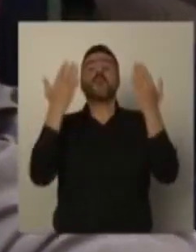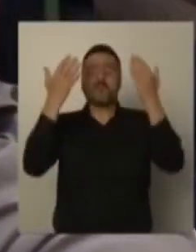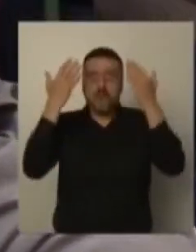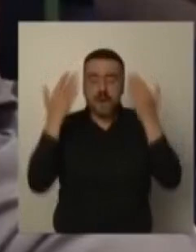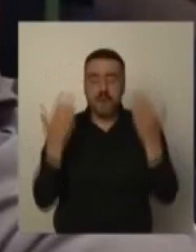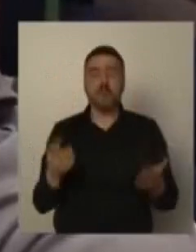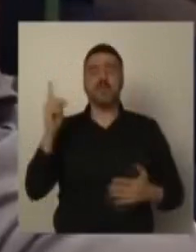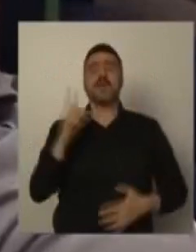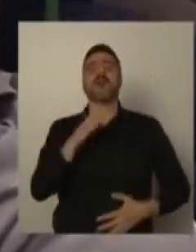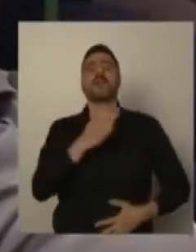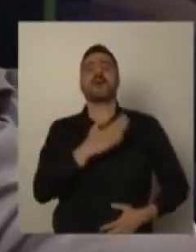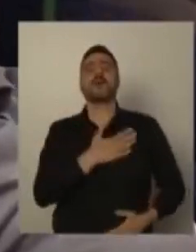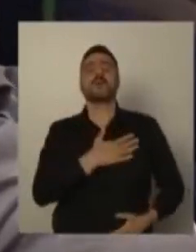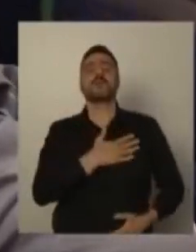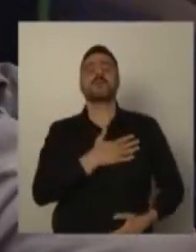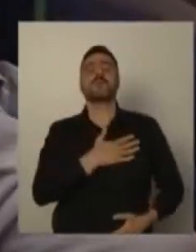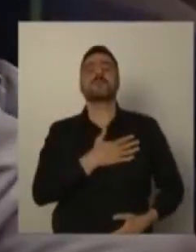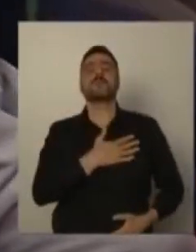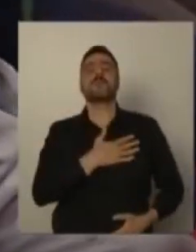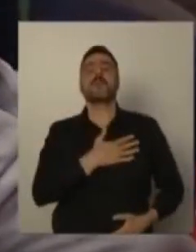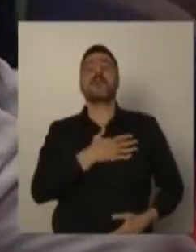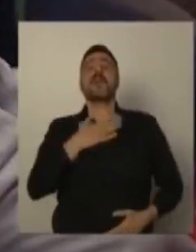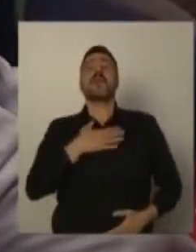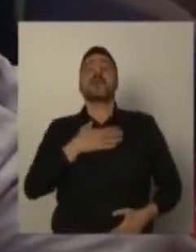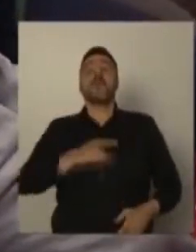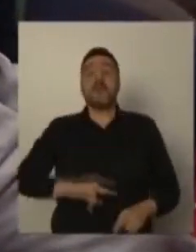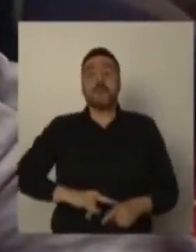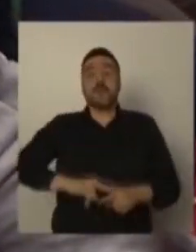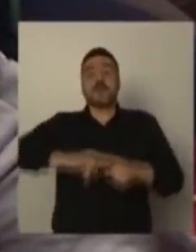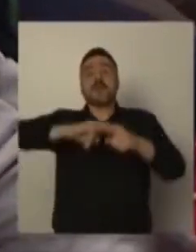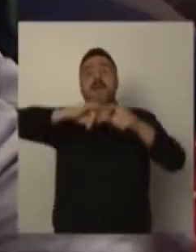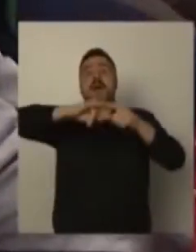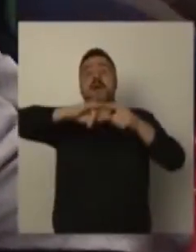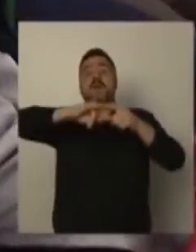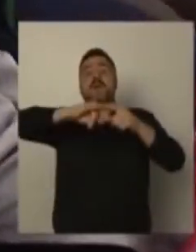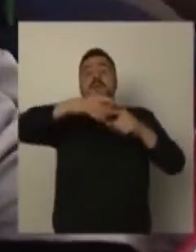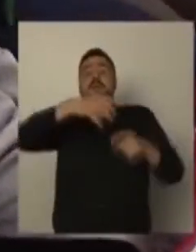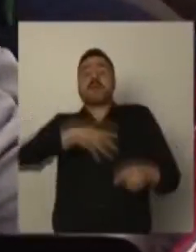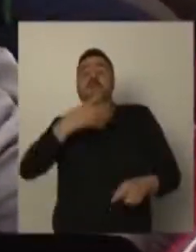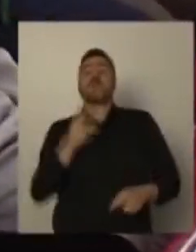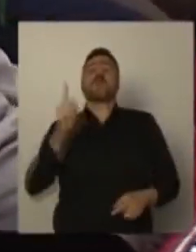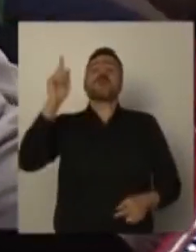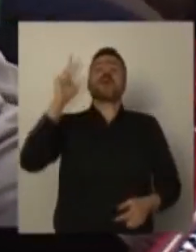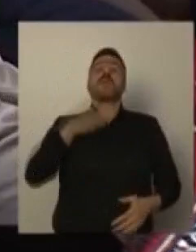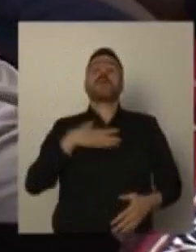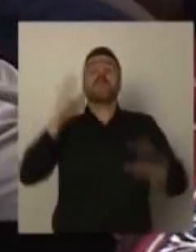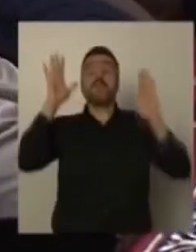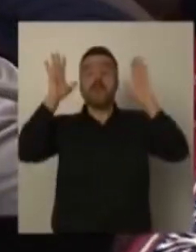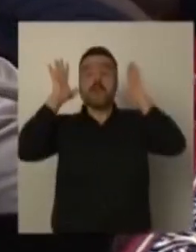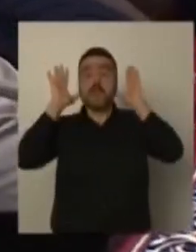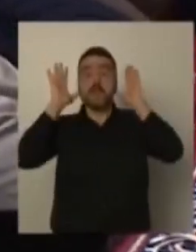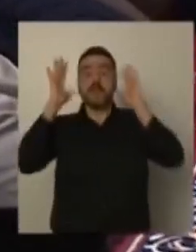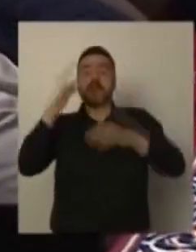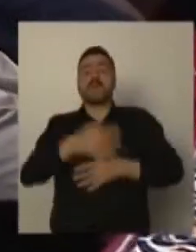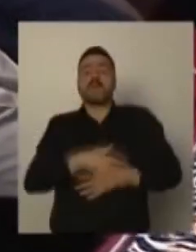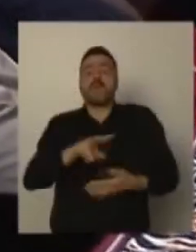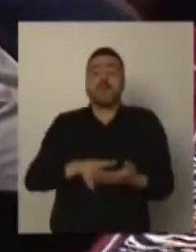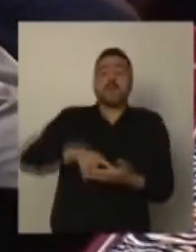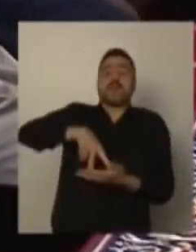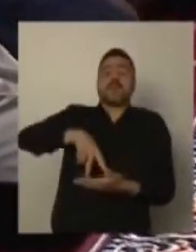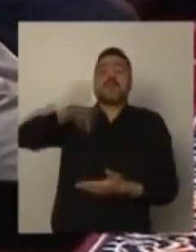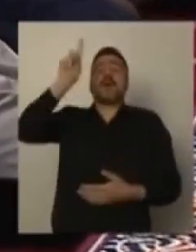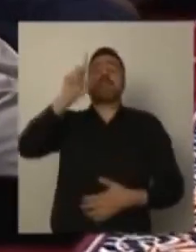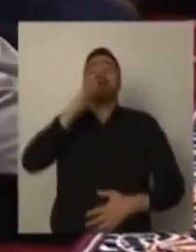Rabbi. Ey kıblemizin sahibi ve namazda bizleri dirilten